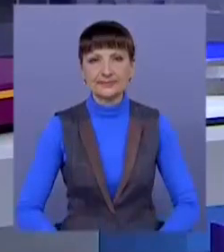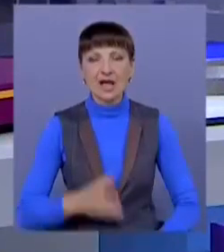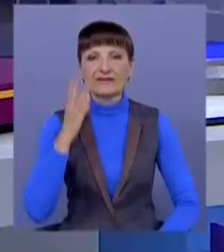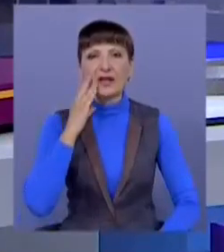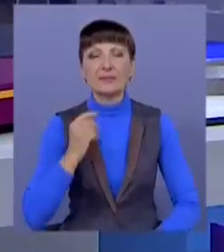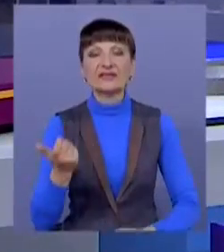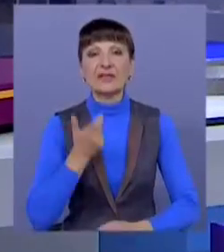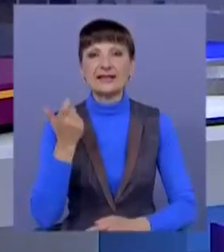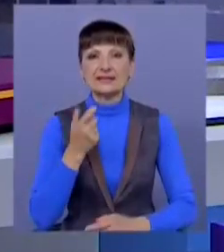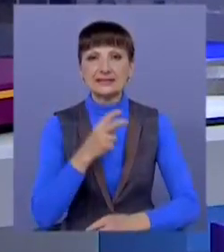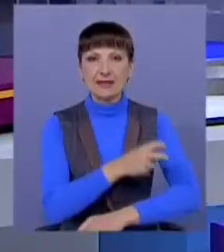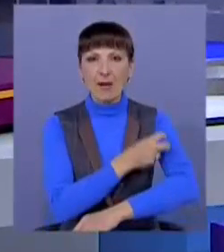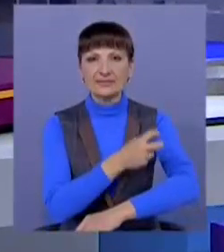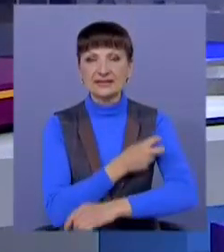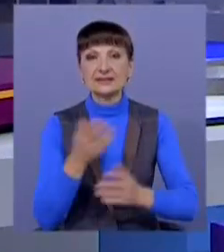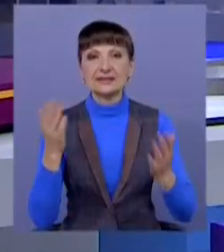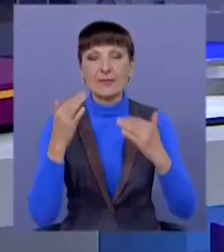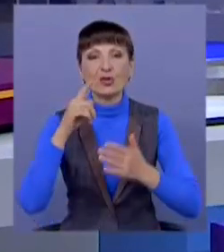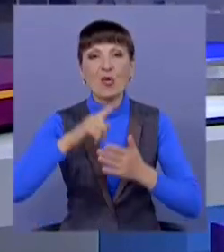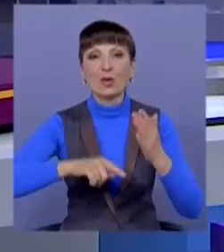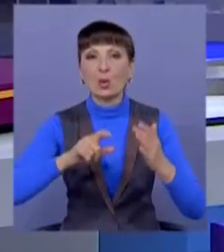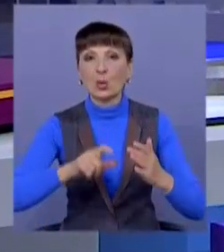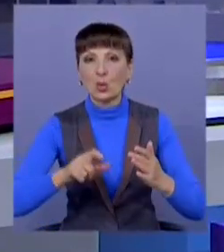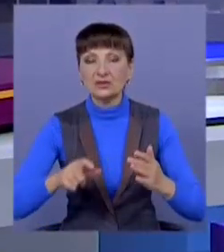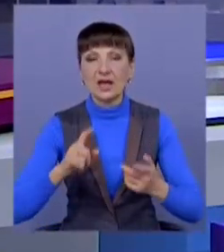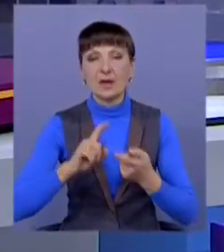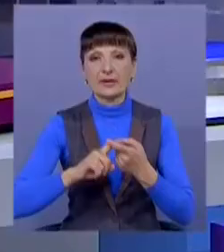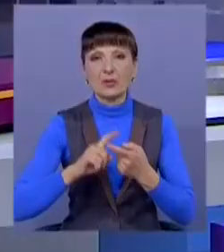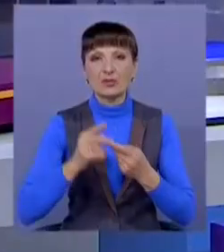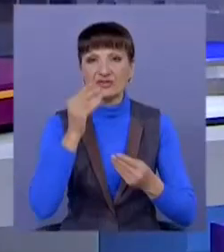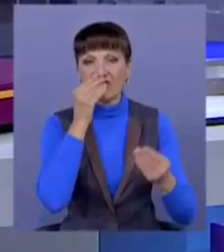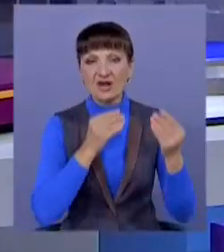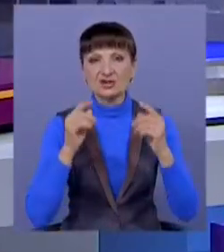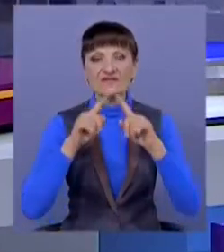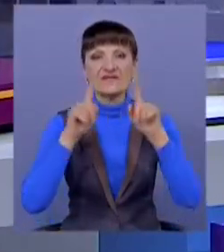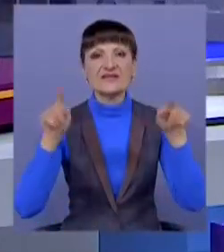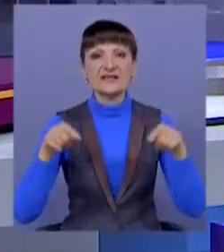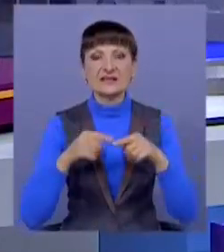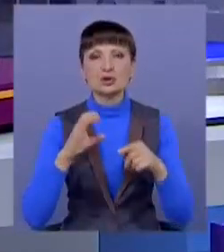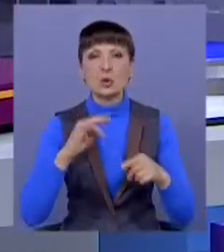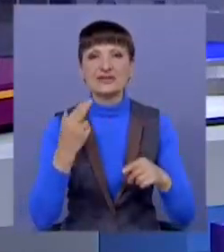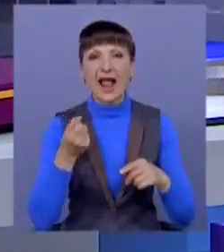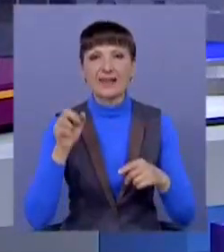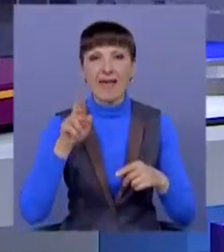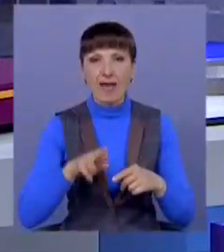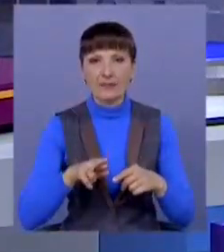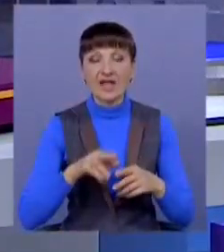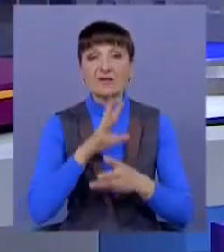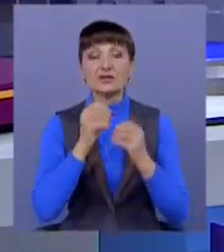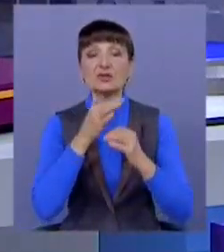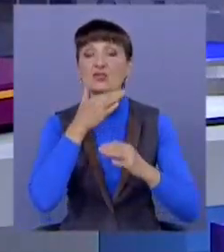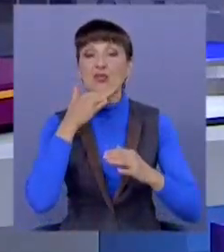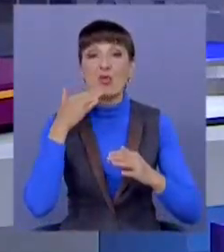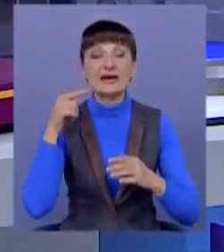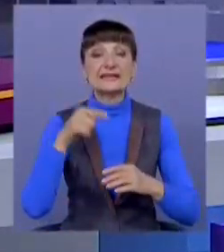В Алматы владельцы аптек заманивали доверчивых клиентов при помощи фальшивых вывесок «Социальное». В результате сотни,